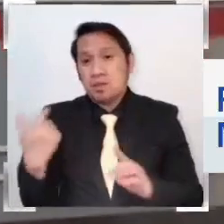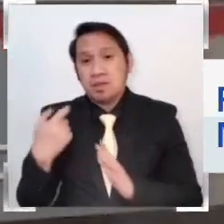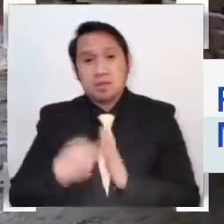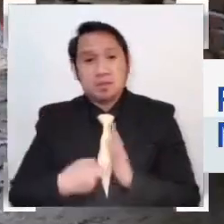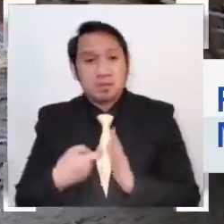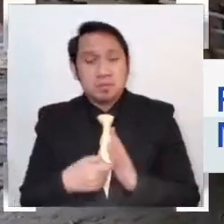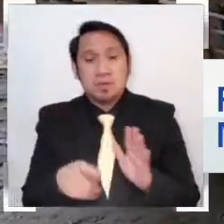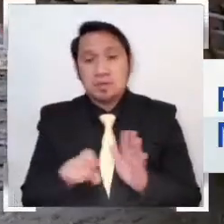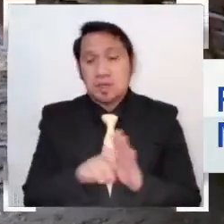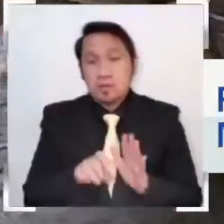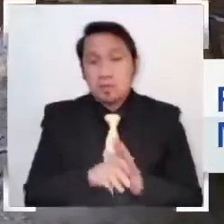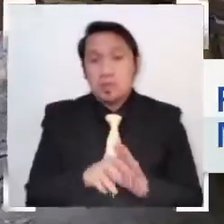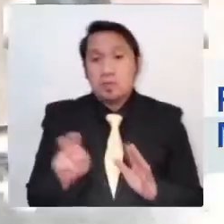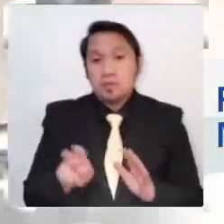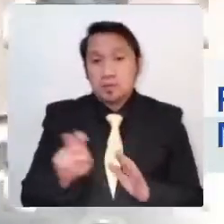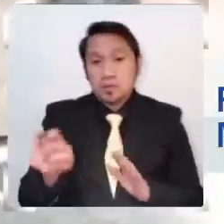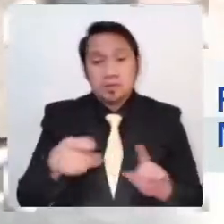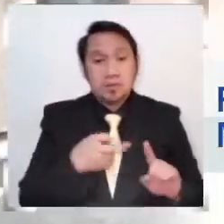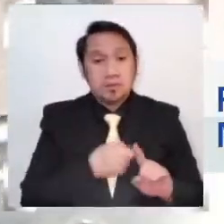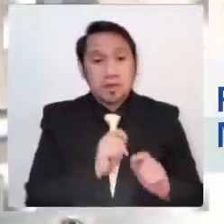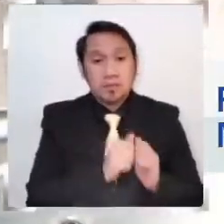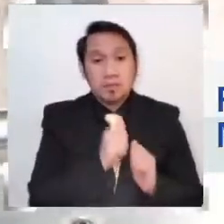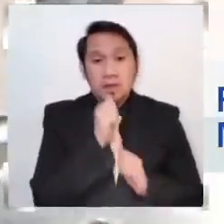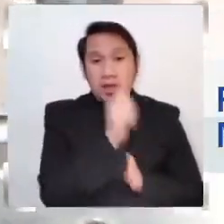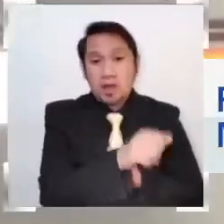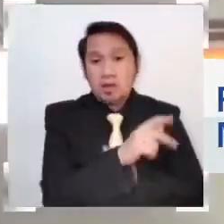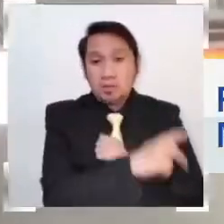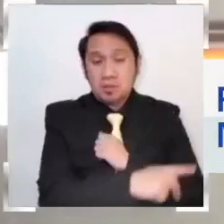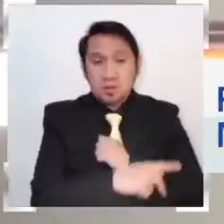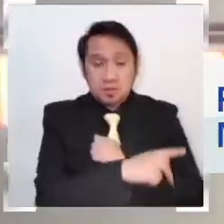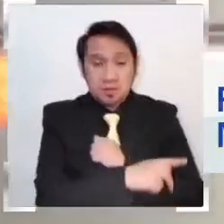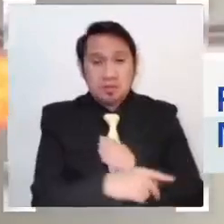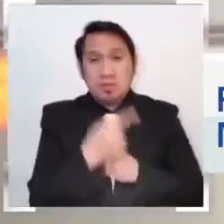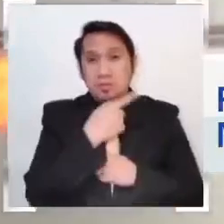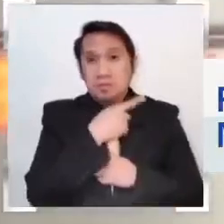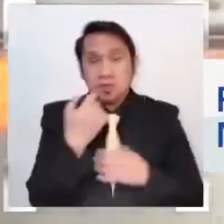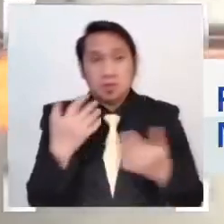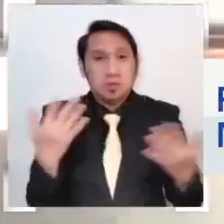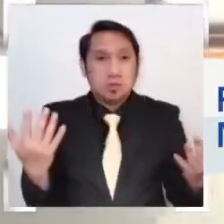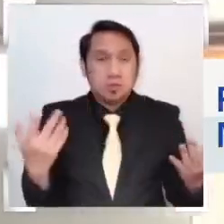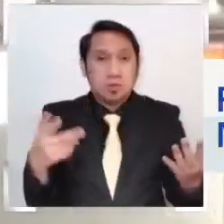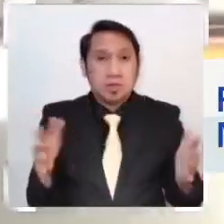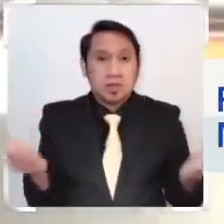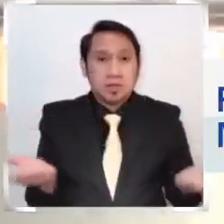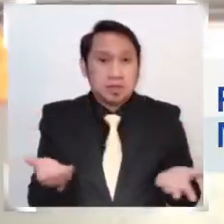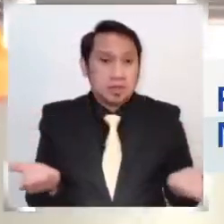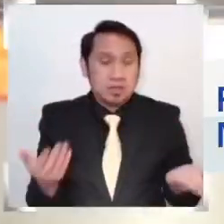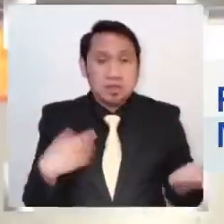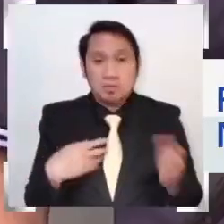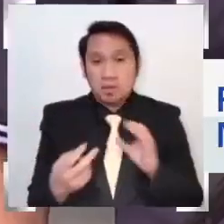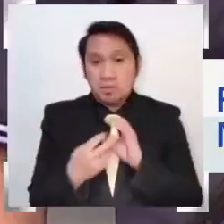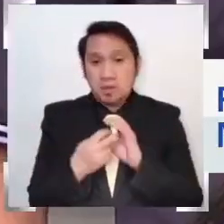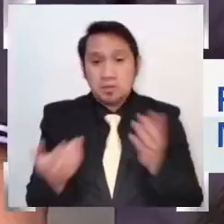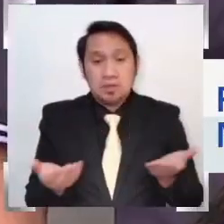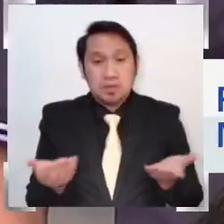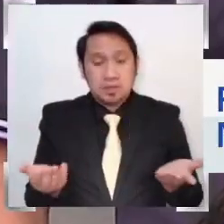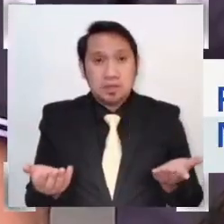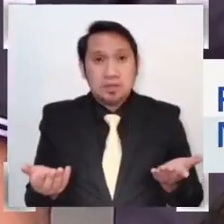ng mga baboy na mula pa sa malalayong probinsya. Wala naman kasing backyard racers sa Metro Manila. Gumagamit ka ng diesel